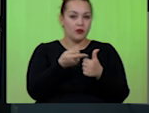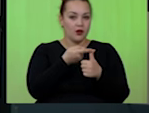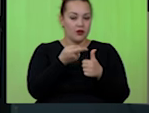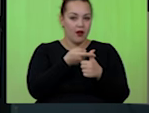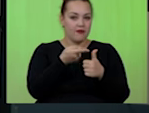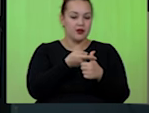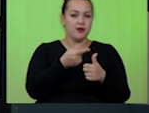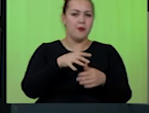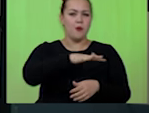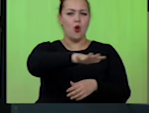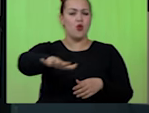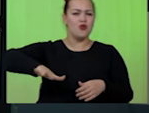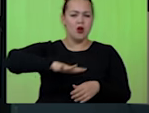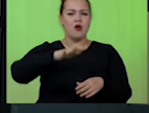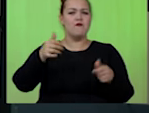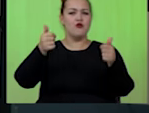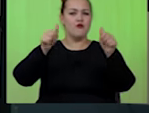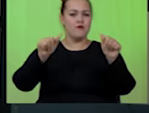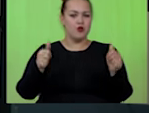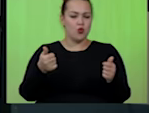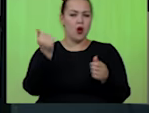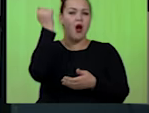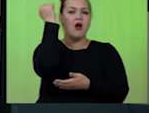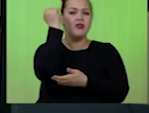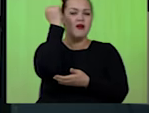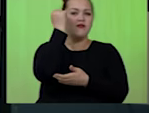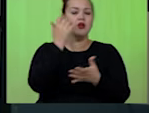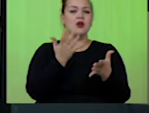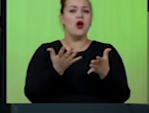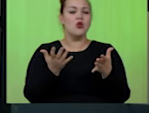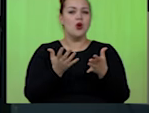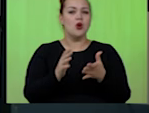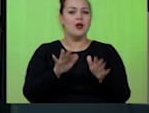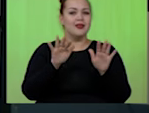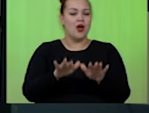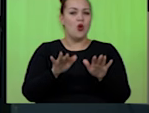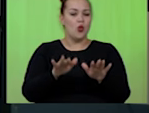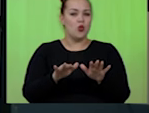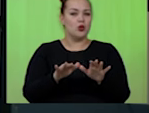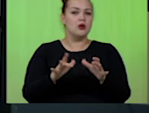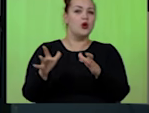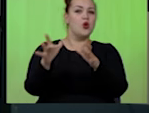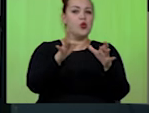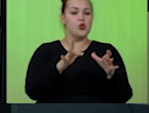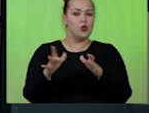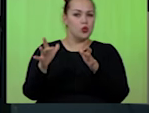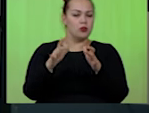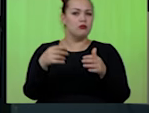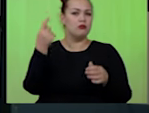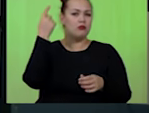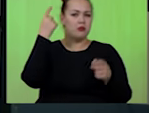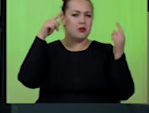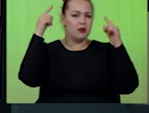Назовите пространственную фигуру, в основании которой находится круг. Представьте